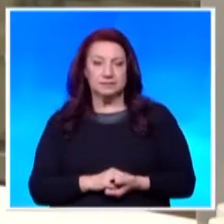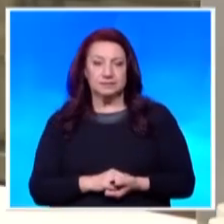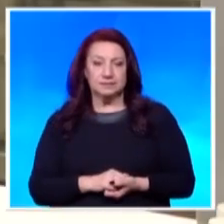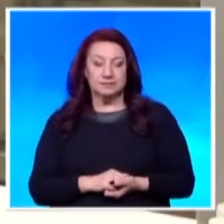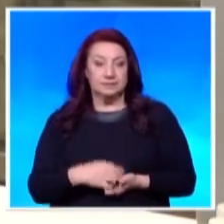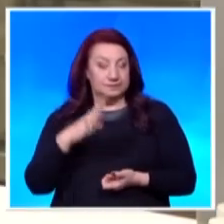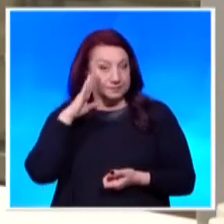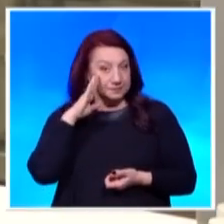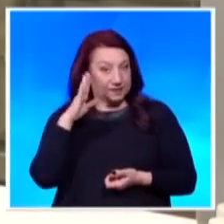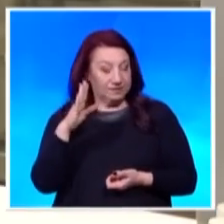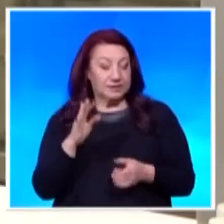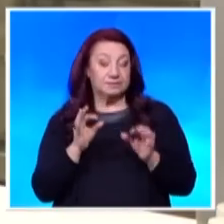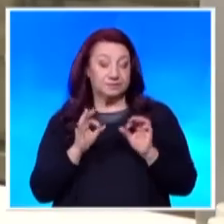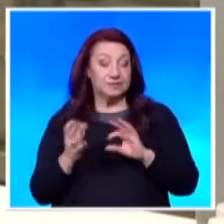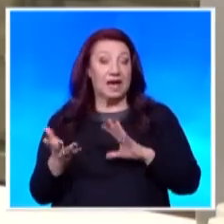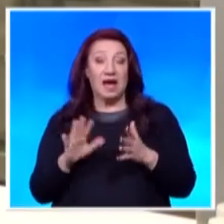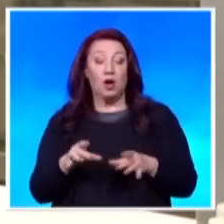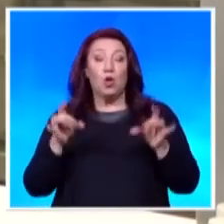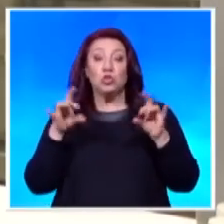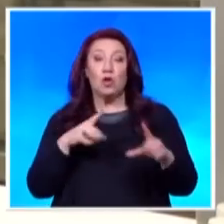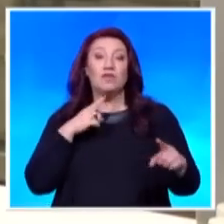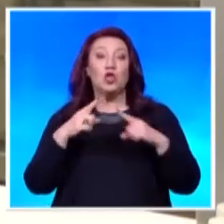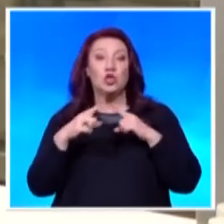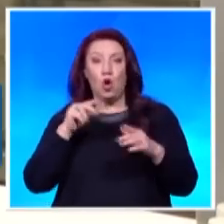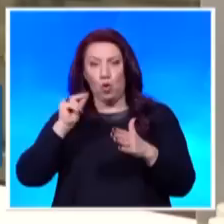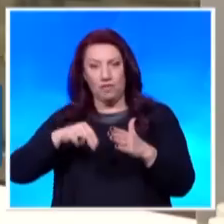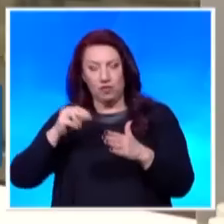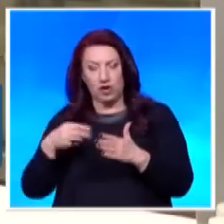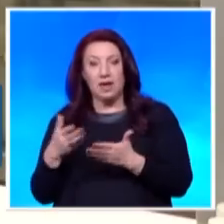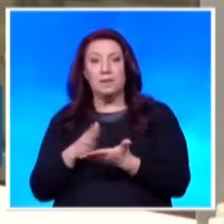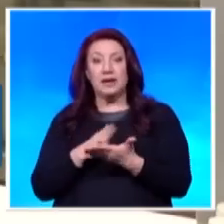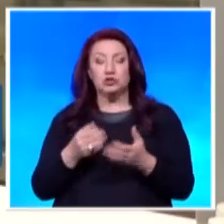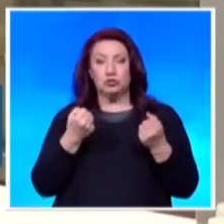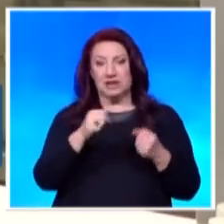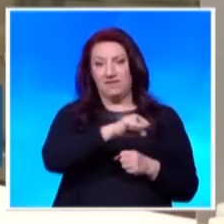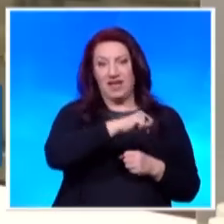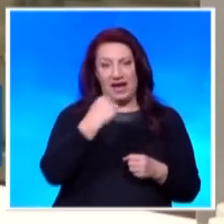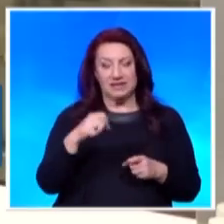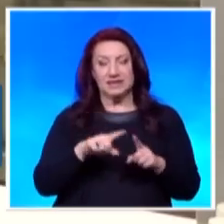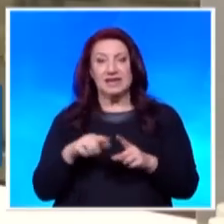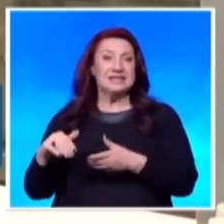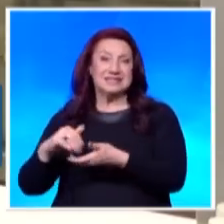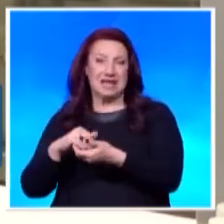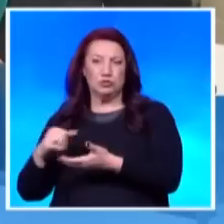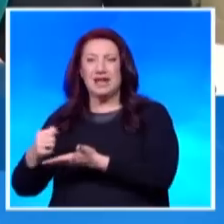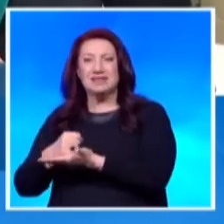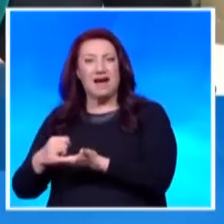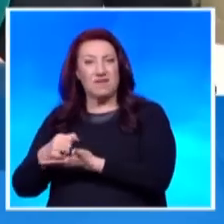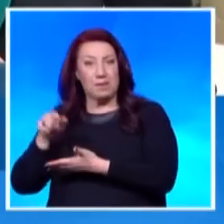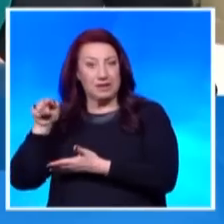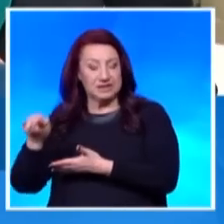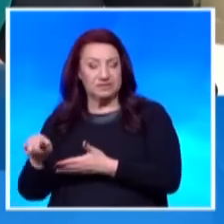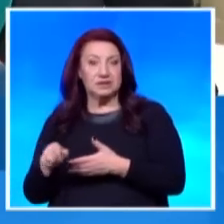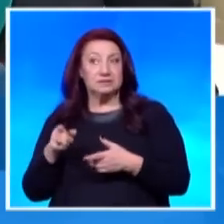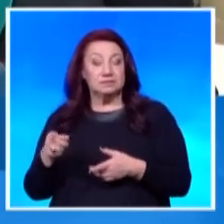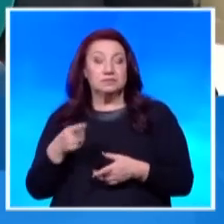Здравейте, точно така. Ако новият договор между Здравната каса и Съюза остане неподписан, фармацевтите алармират, че това може да остави